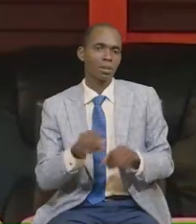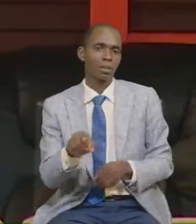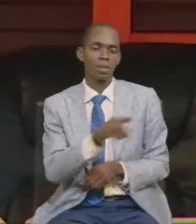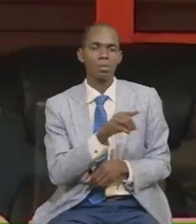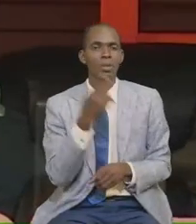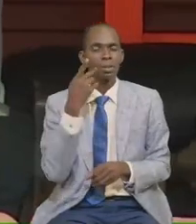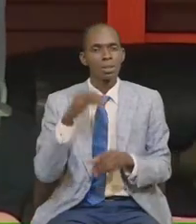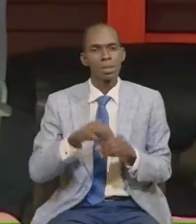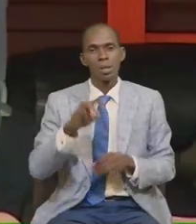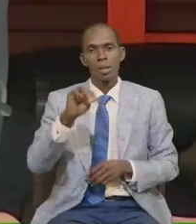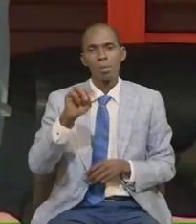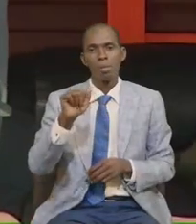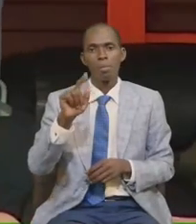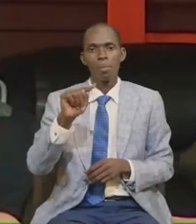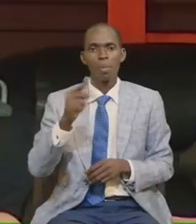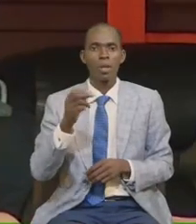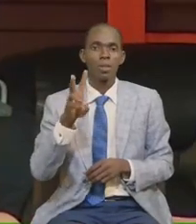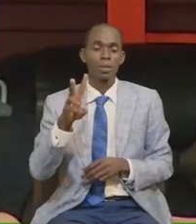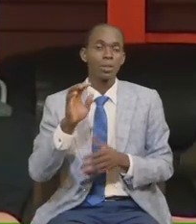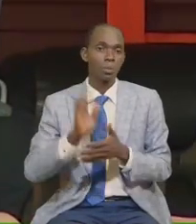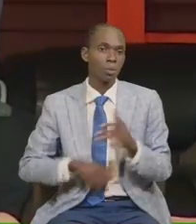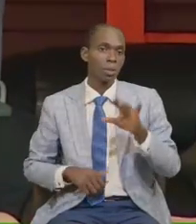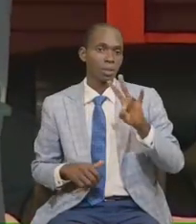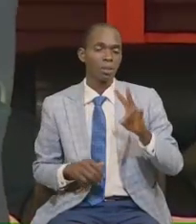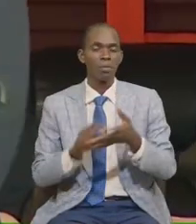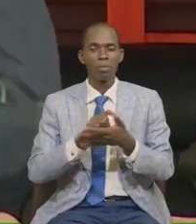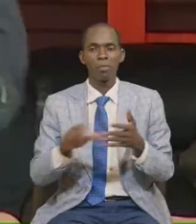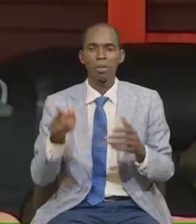Verset 21, Matthieu 7,